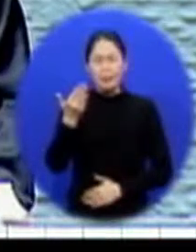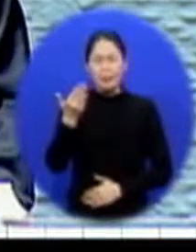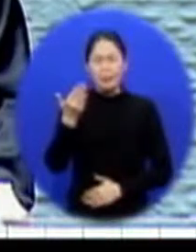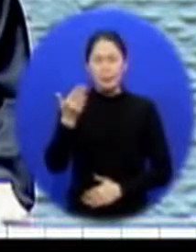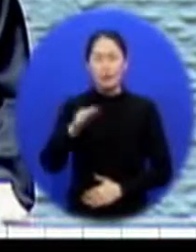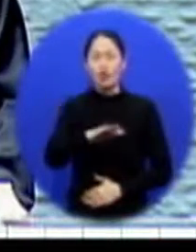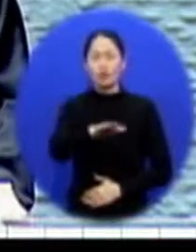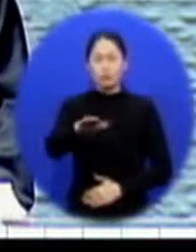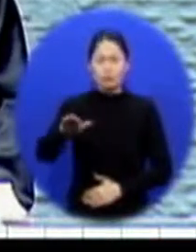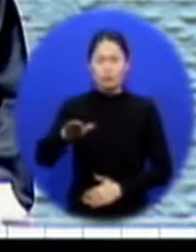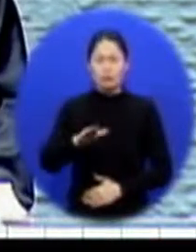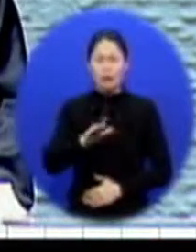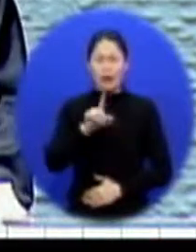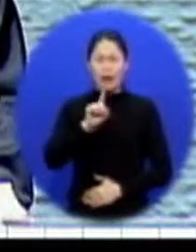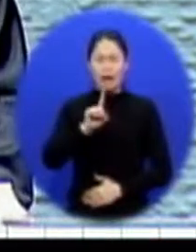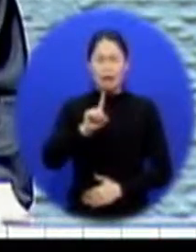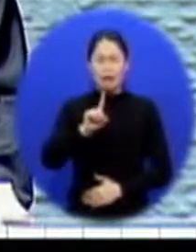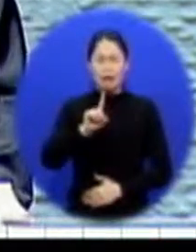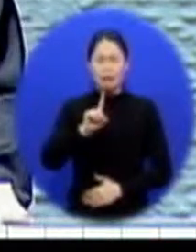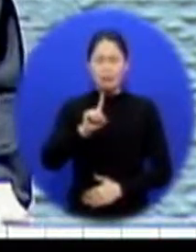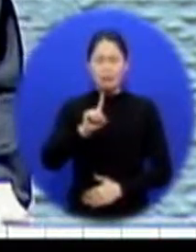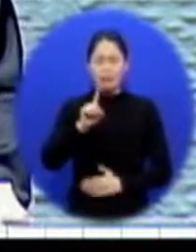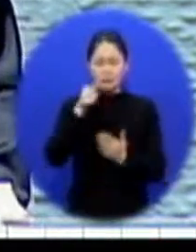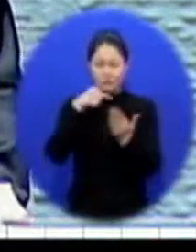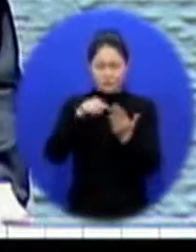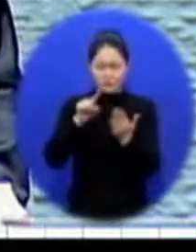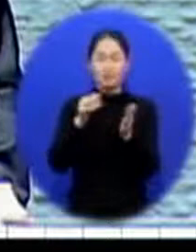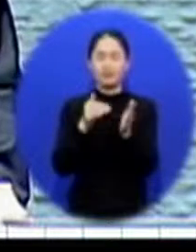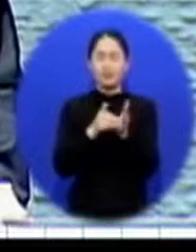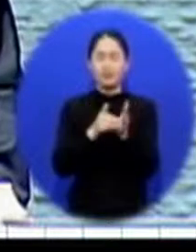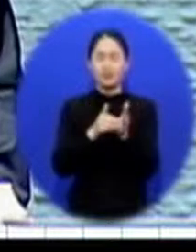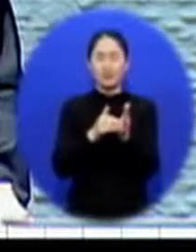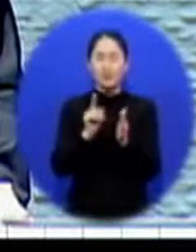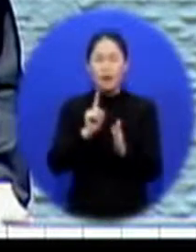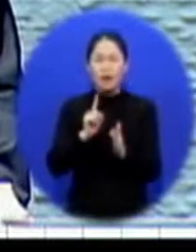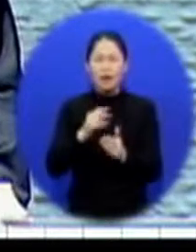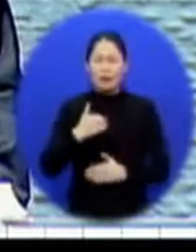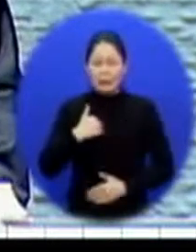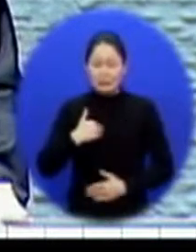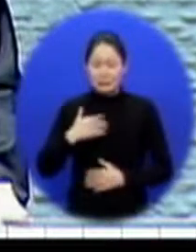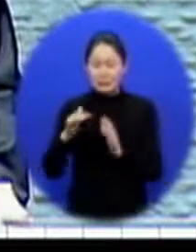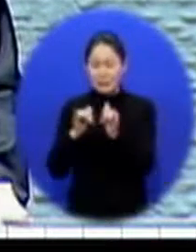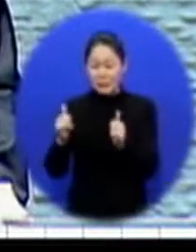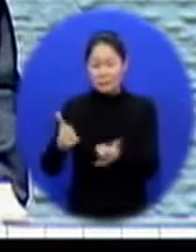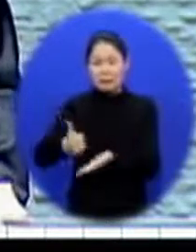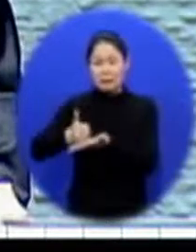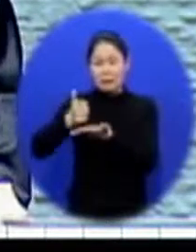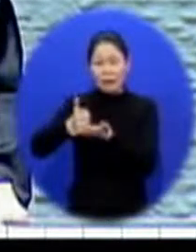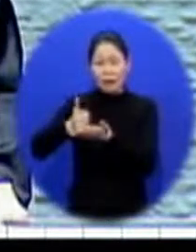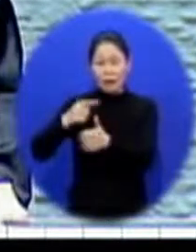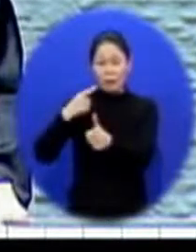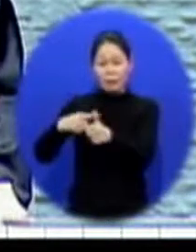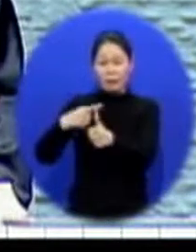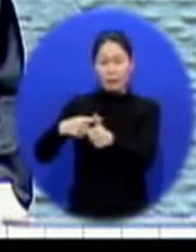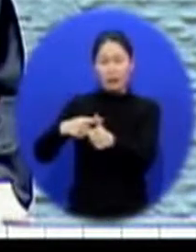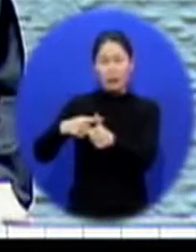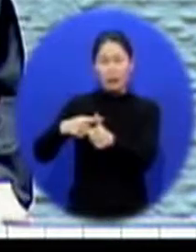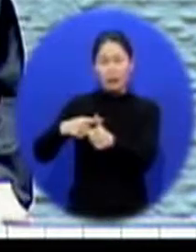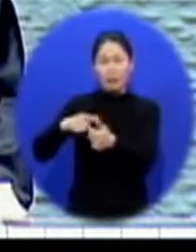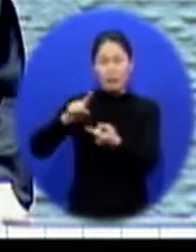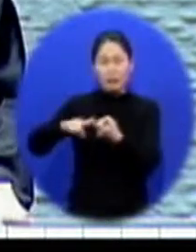여러분 한 가지만 가지고 점검해 볼 수 있어요 나는 사람의 칭찬과 비난에 대해서 정말 이제는 자유의